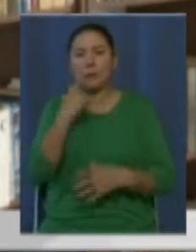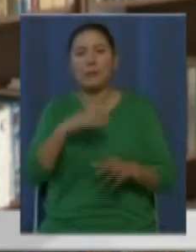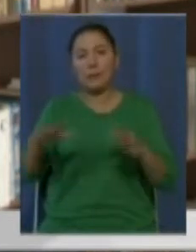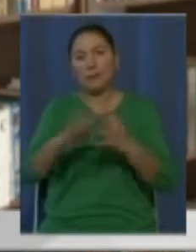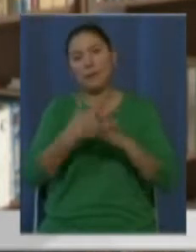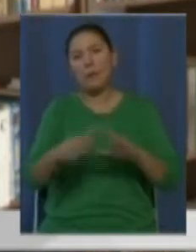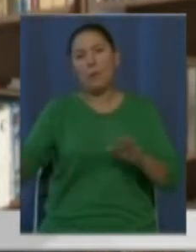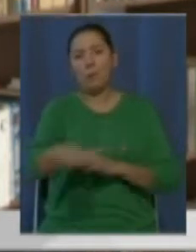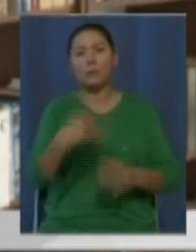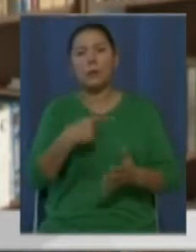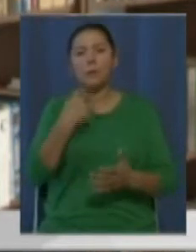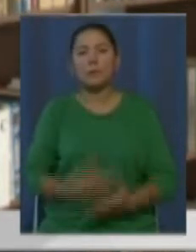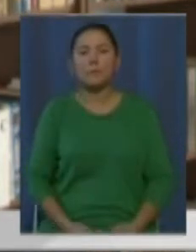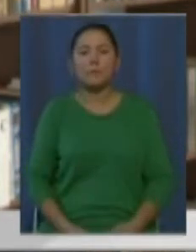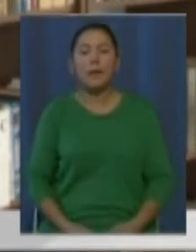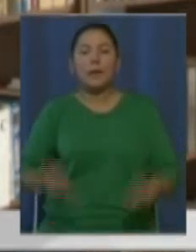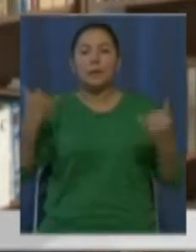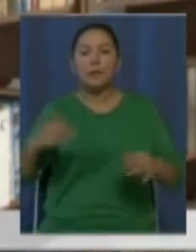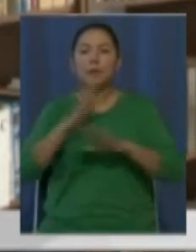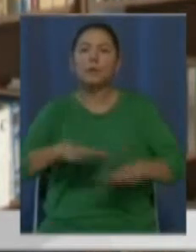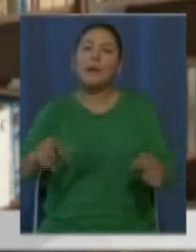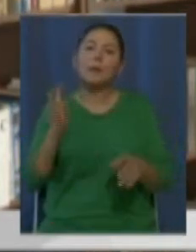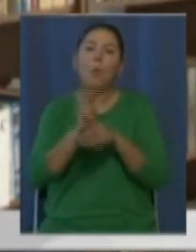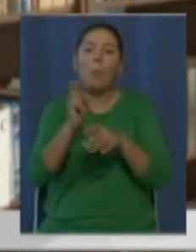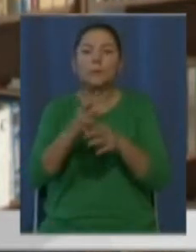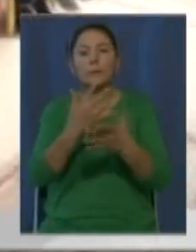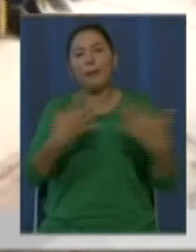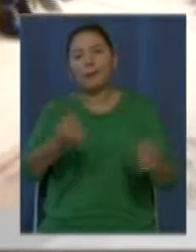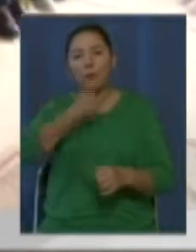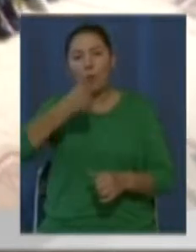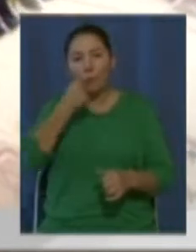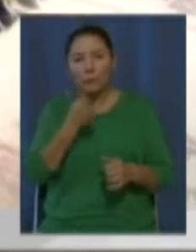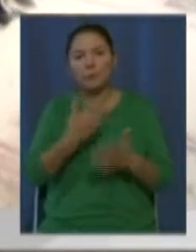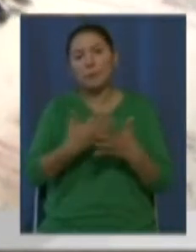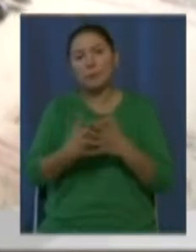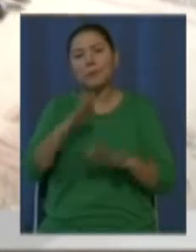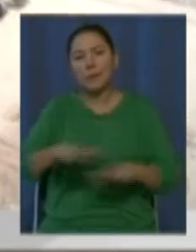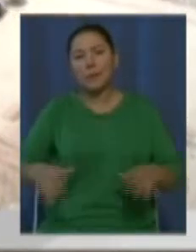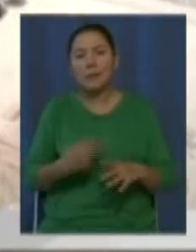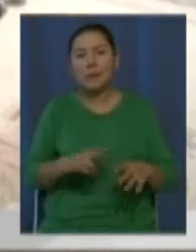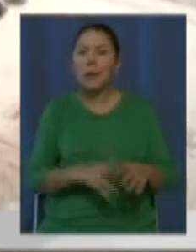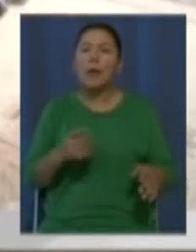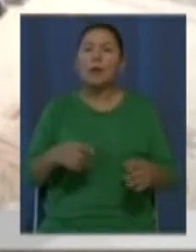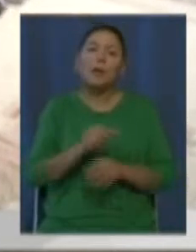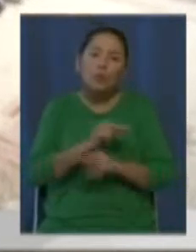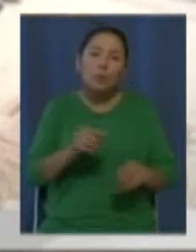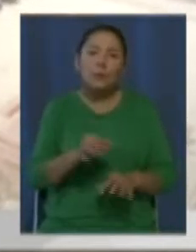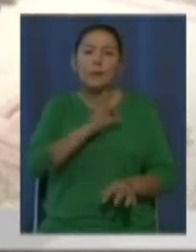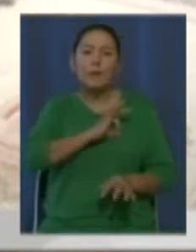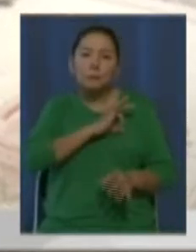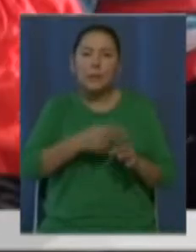парасаттың ғимараты дегендей, біздің есігіміз қашанда ашық, келіңіздер. Шағын ауылда балабақша мәселесі де оңтайлы